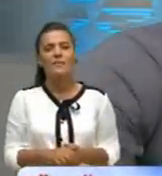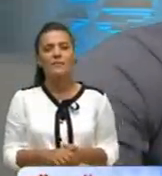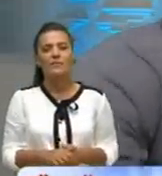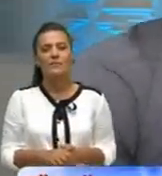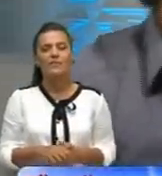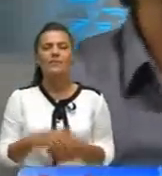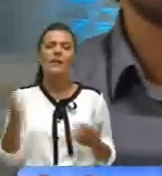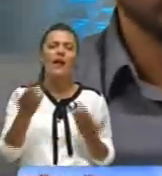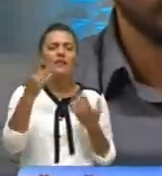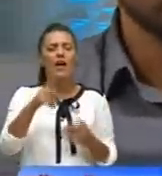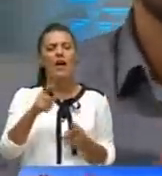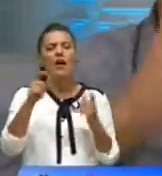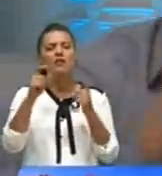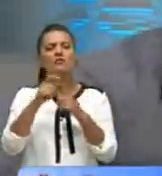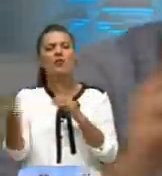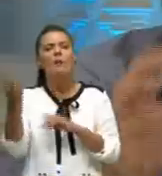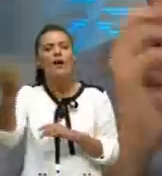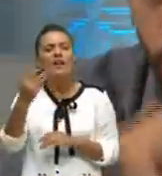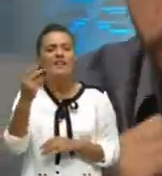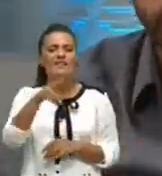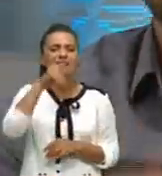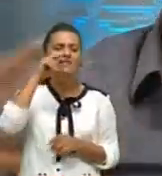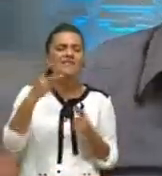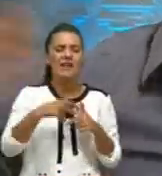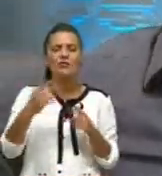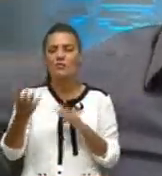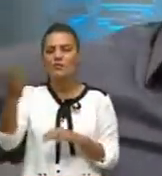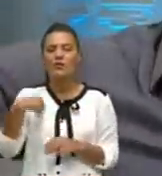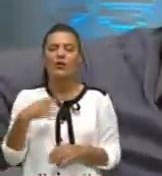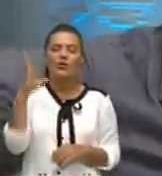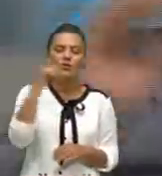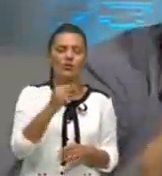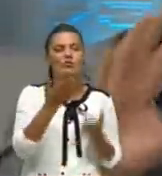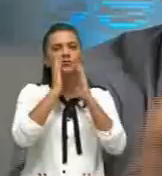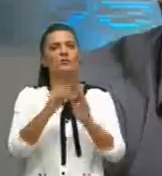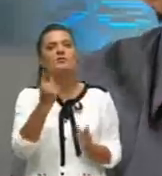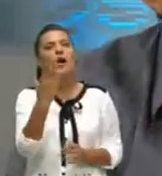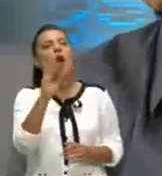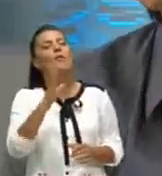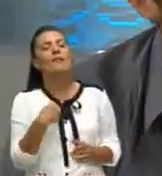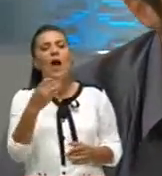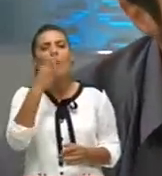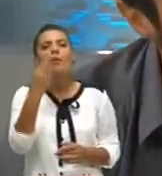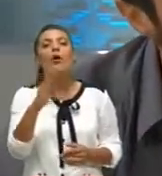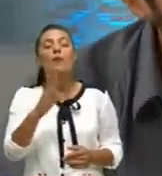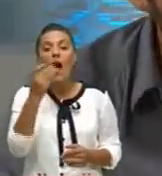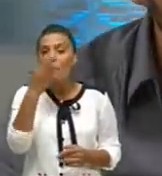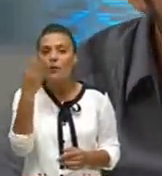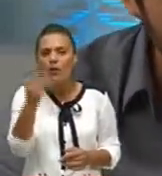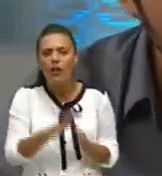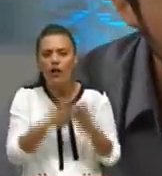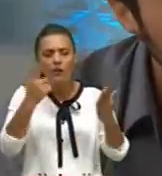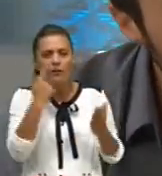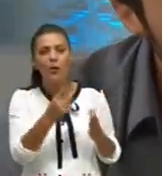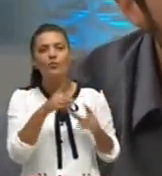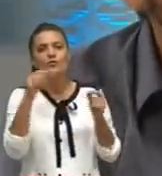ederim. Ya da işte soba zehirlenmesi, işte sobayı yaktılar, uyudular, çok şükür hiçbir şey olmadan kalktılar. Haber olmuyor. Haber olan şey mutsuzluk oluyor. O yüzden